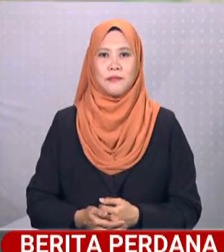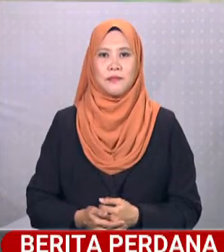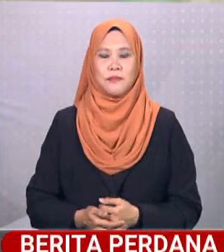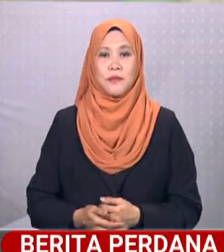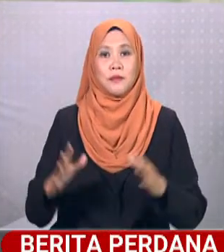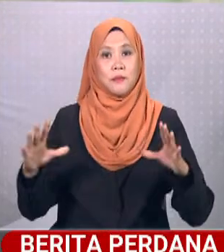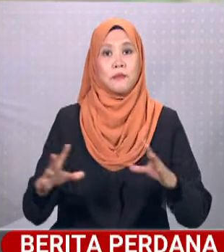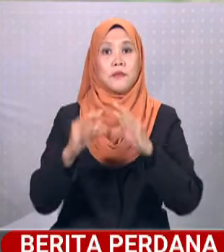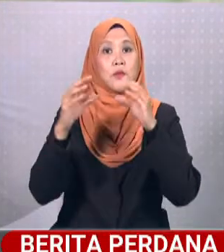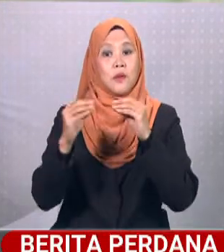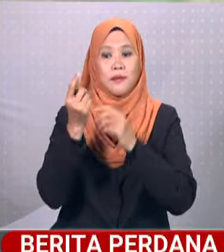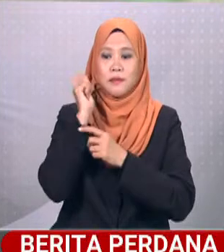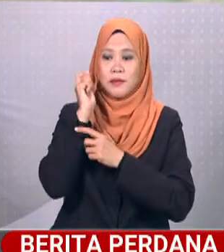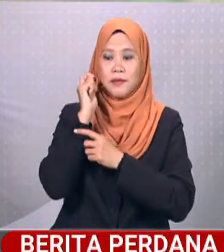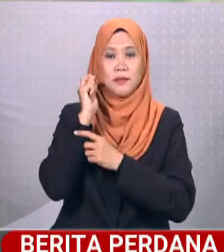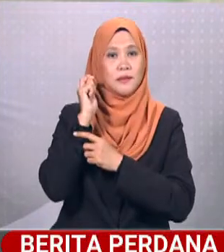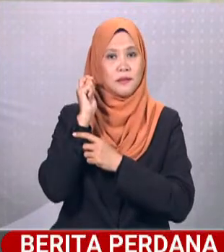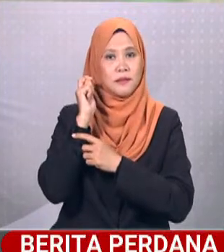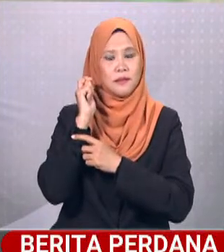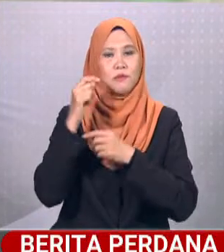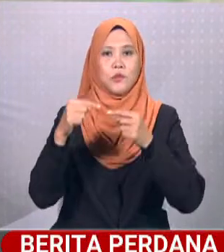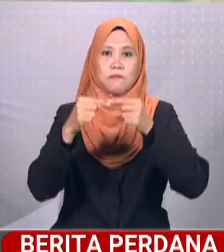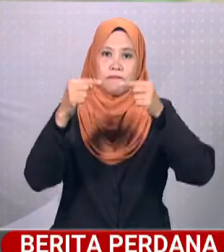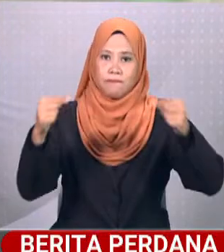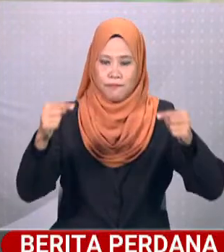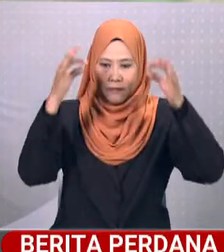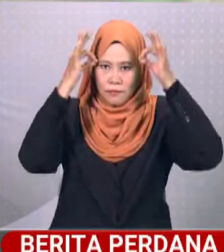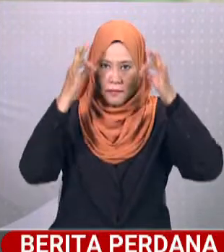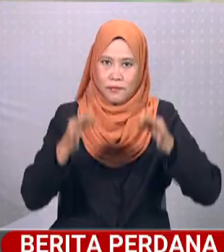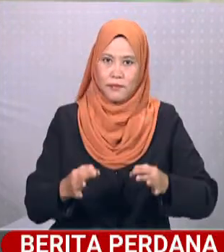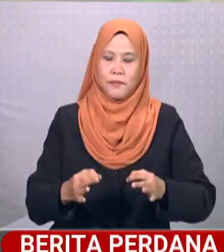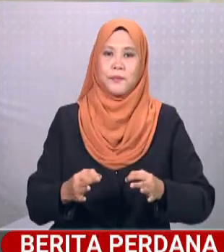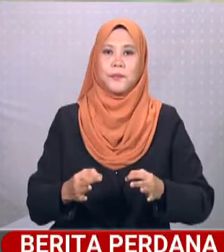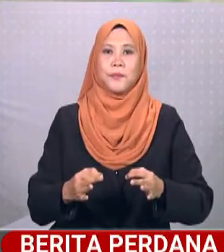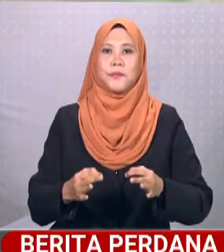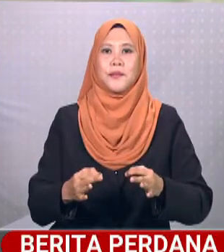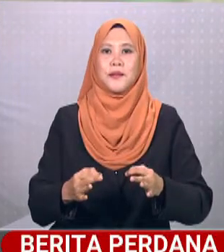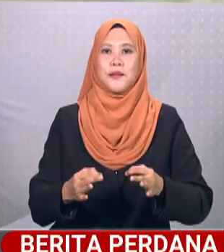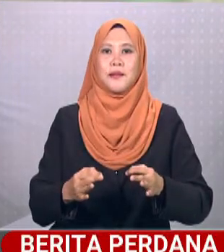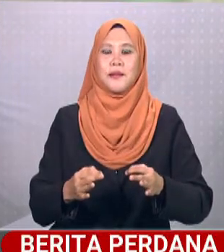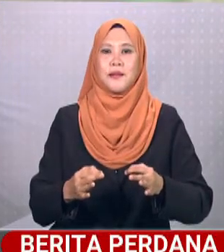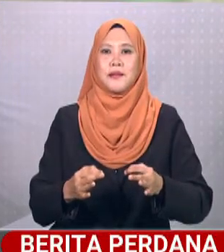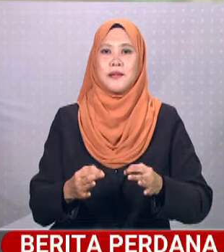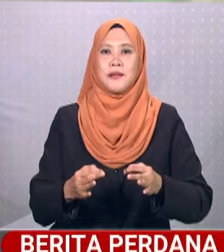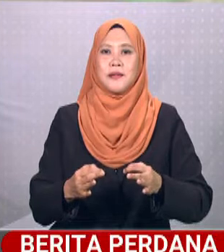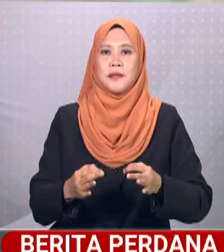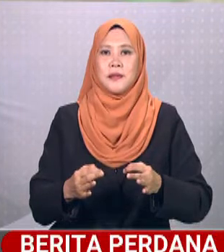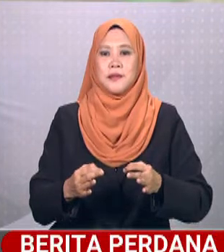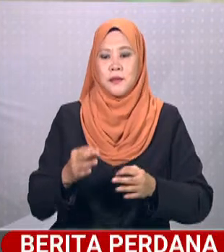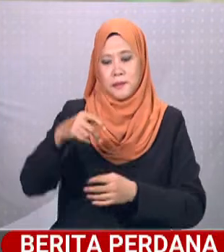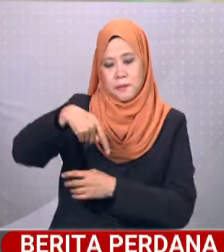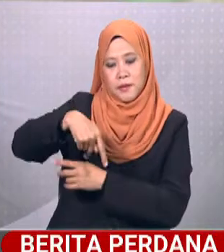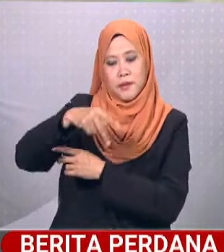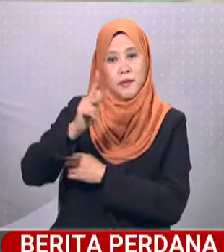Dan mesyuarat tadi pagi ini telah pun memutuskan bahawa selagi